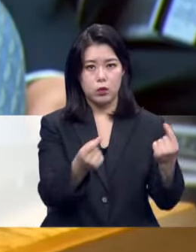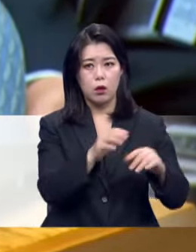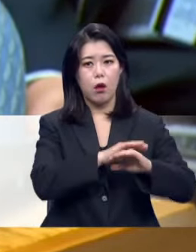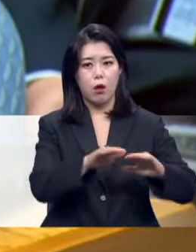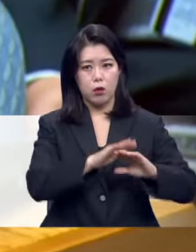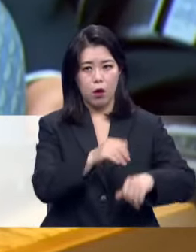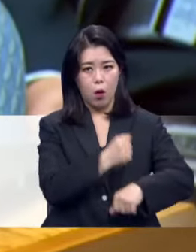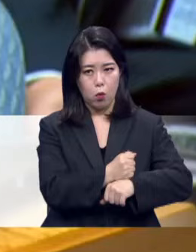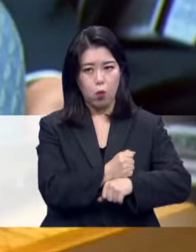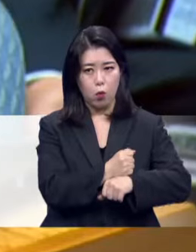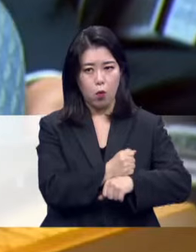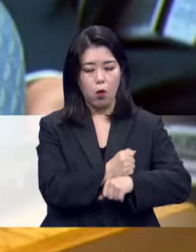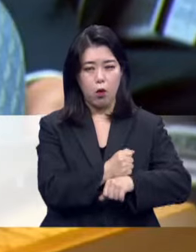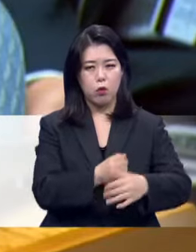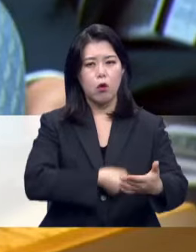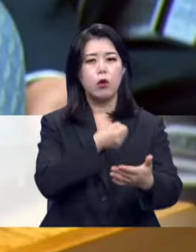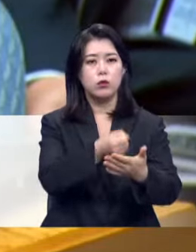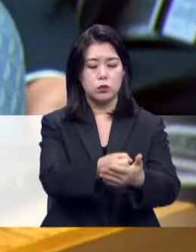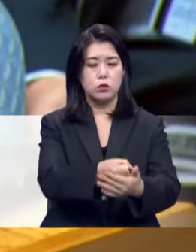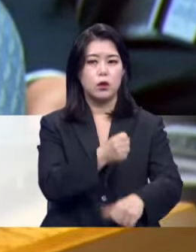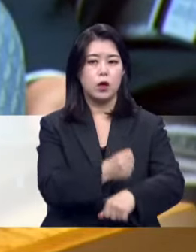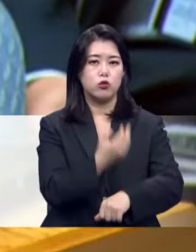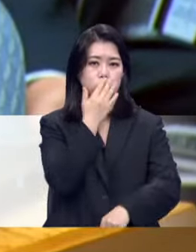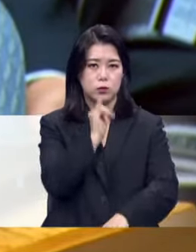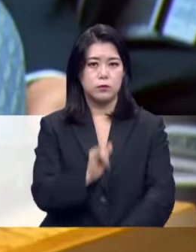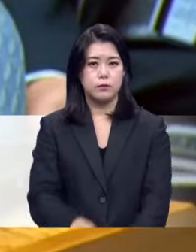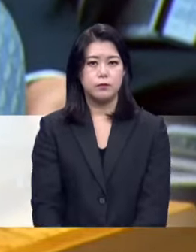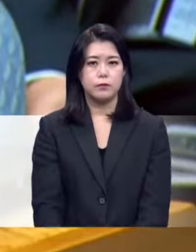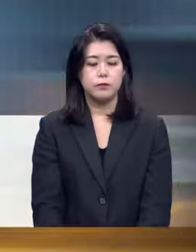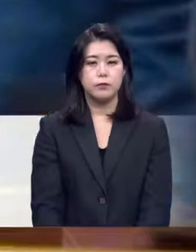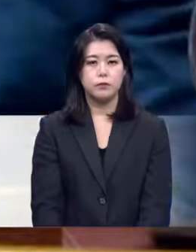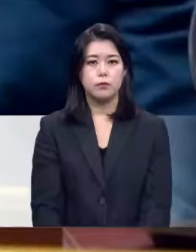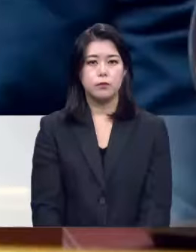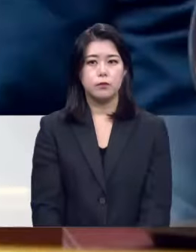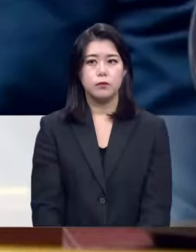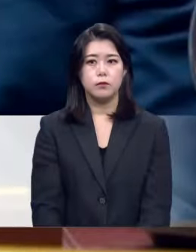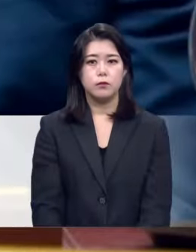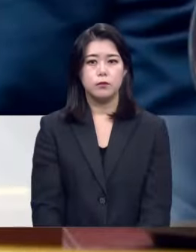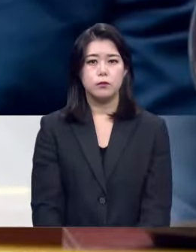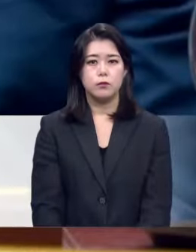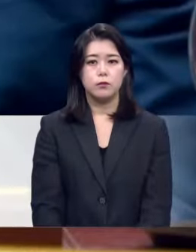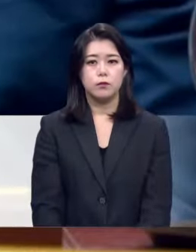to with something we will make necessary decision